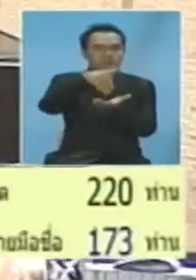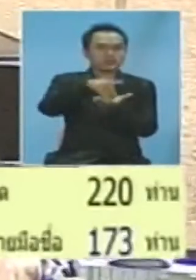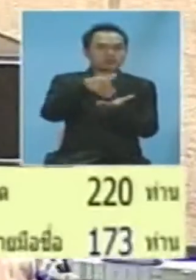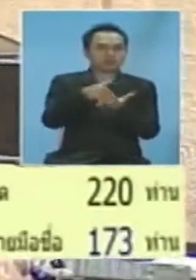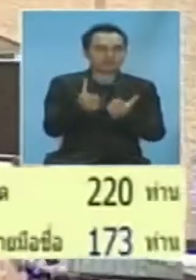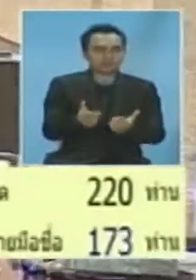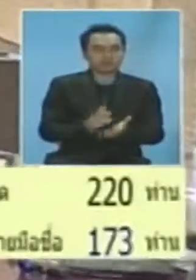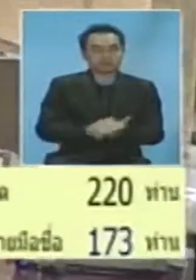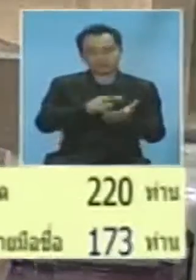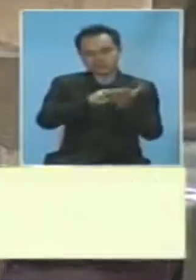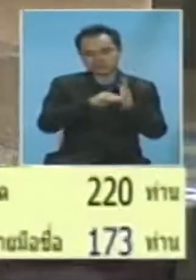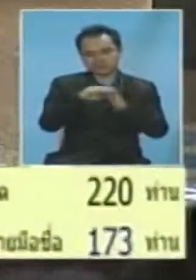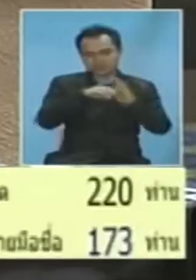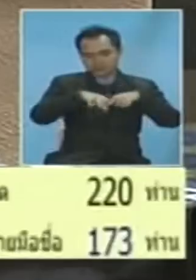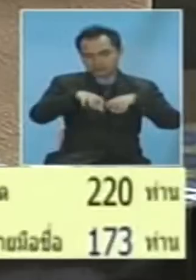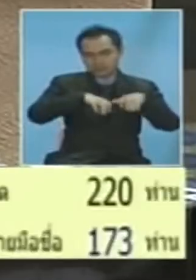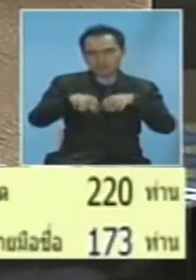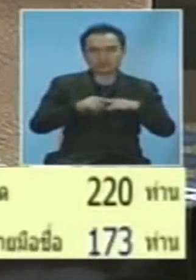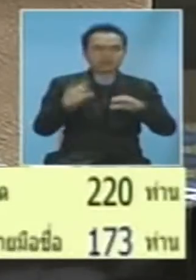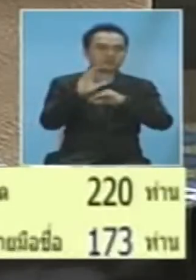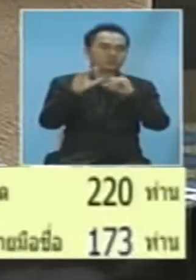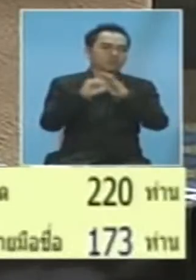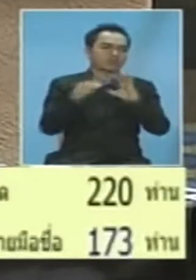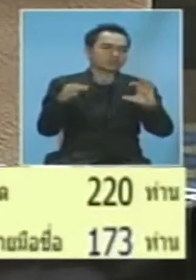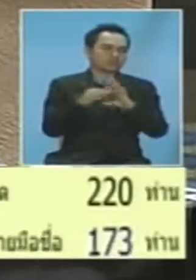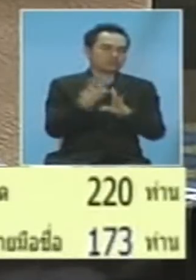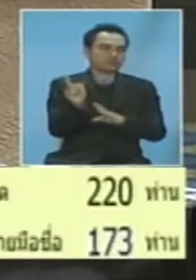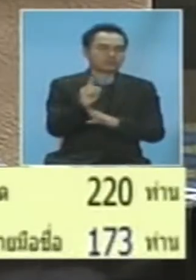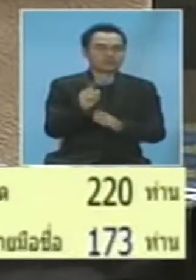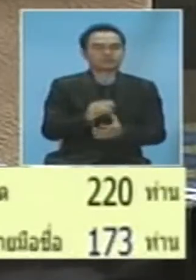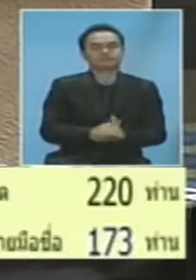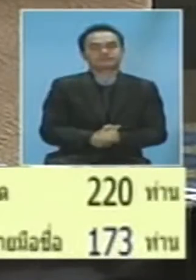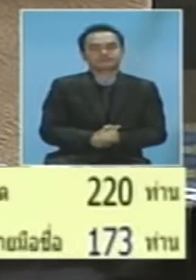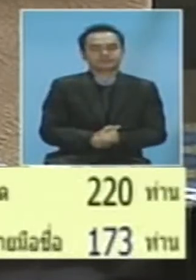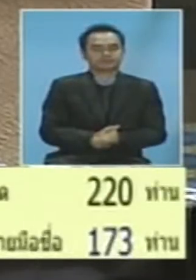เป็นกระบวนการเป็นโครงการซึ่งถือได้ว่า